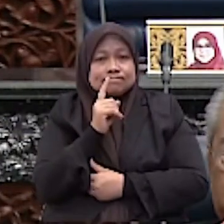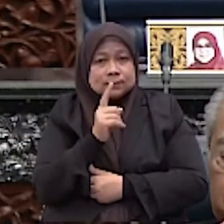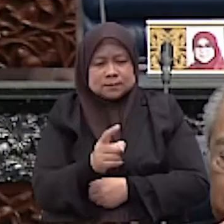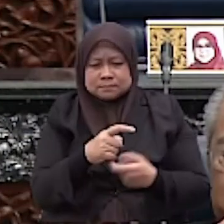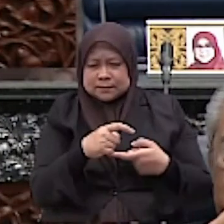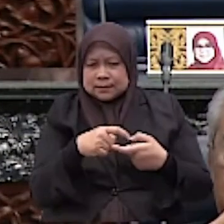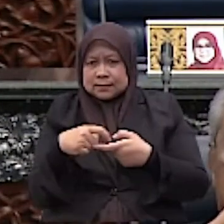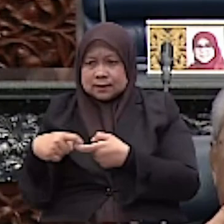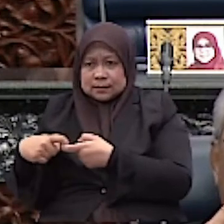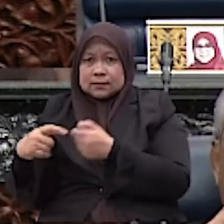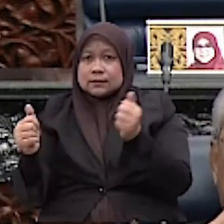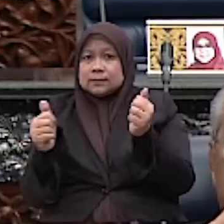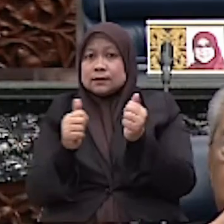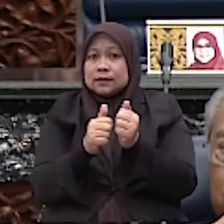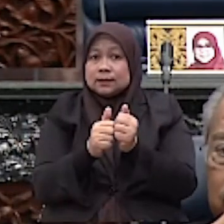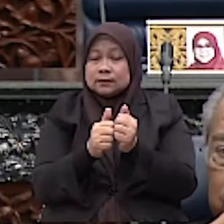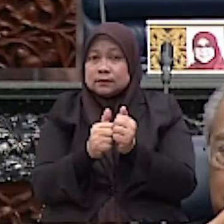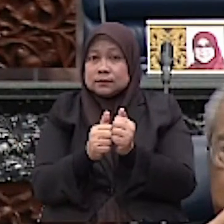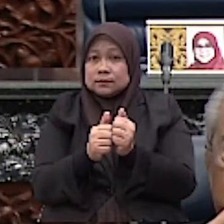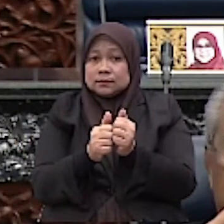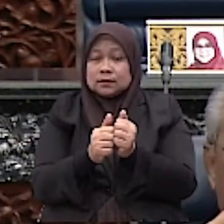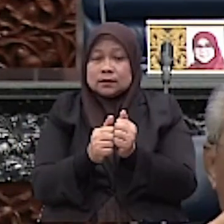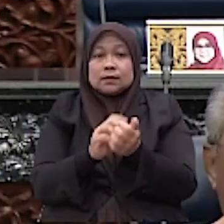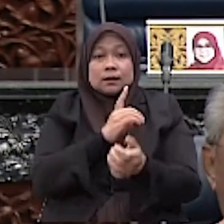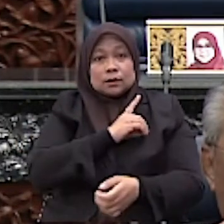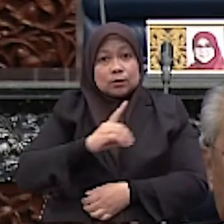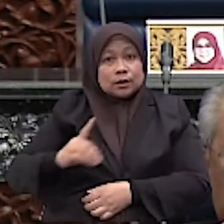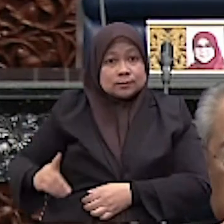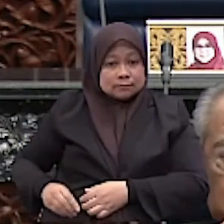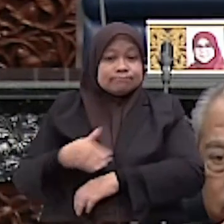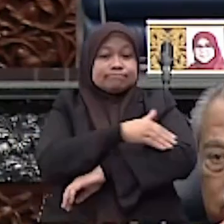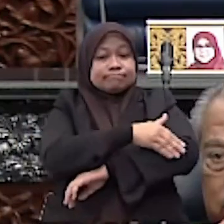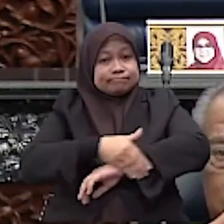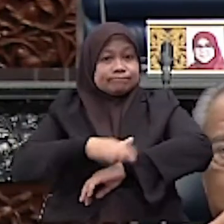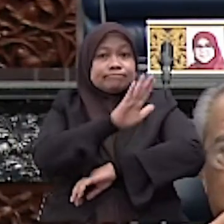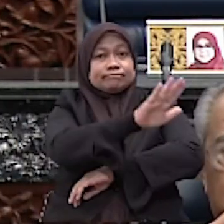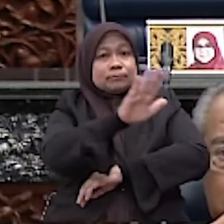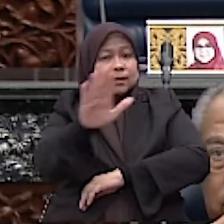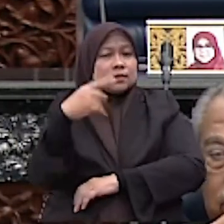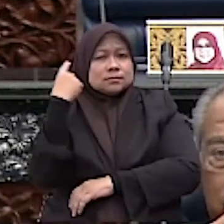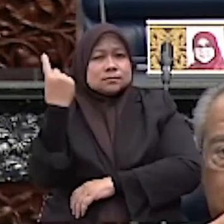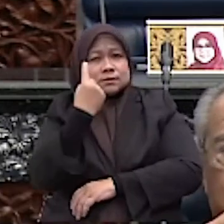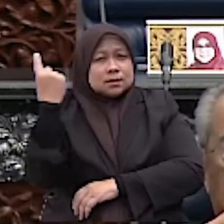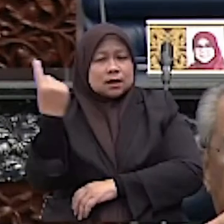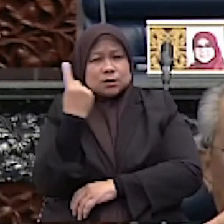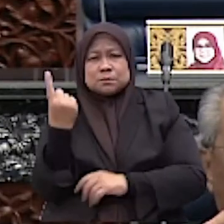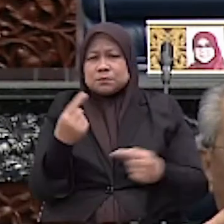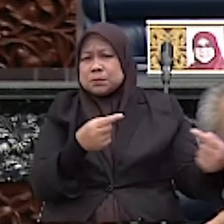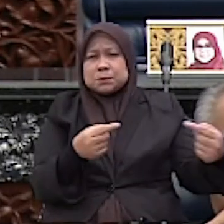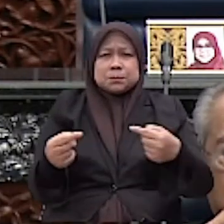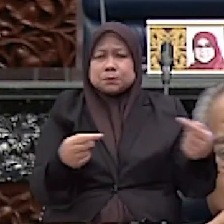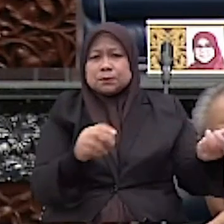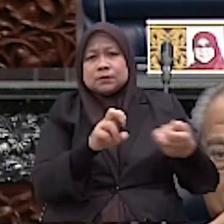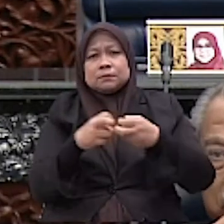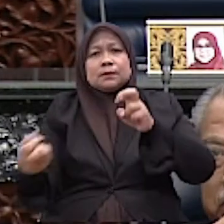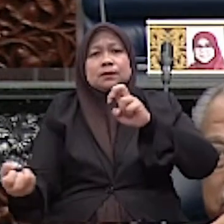berkait rapat dengan soal kedaulatan ataupun softlenki negara tersebut yang seringkali menjadi pertikaian antara